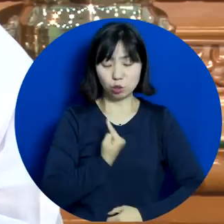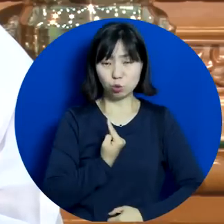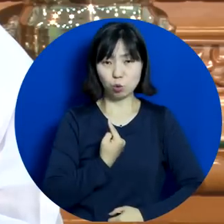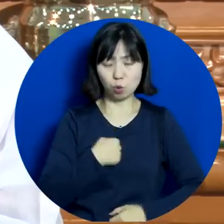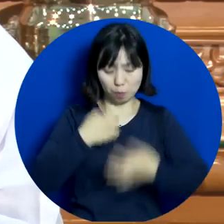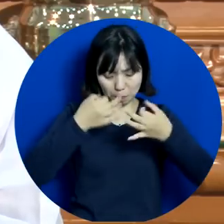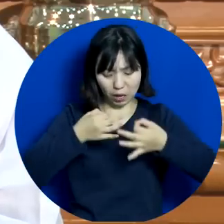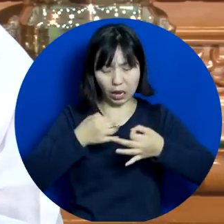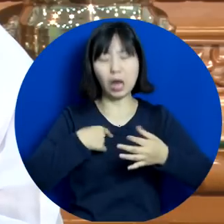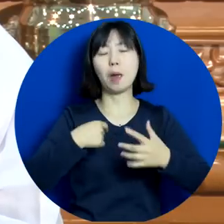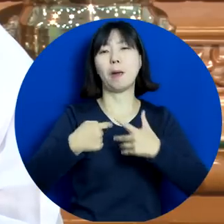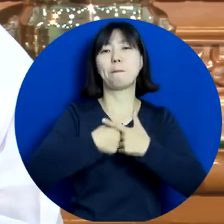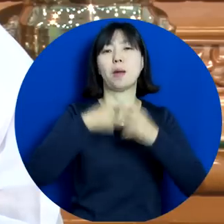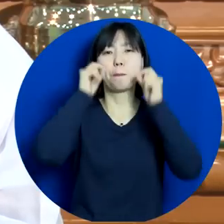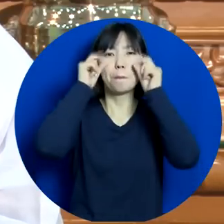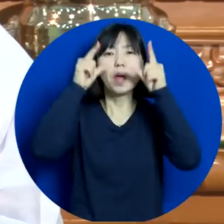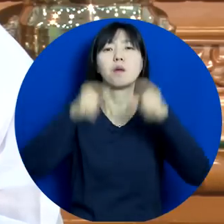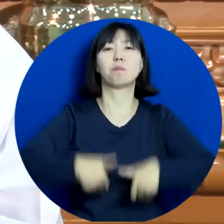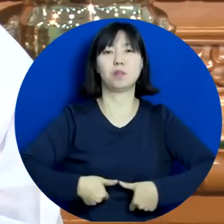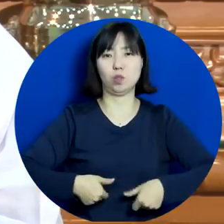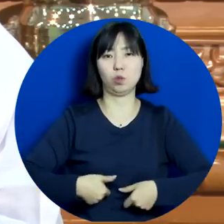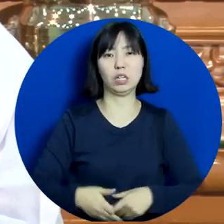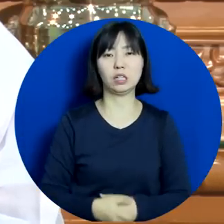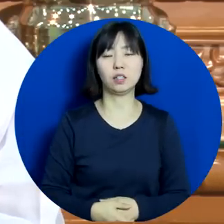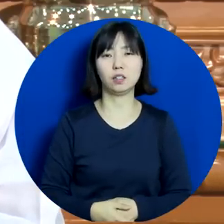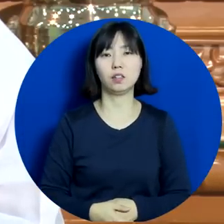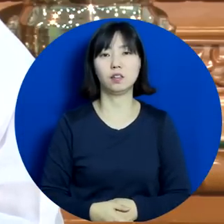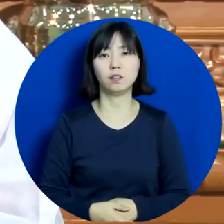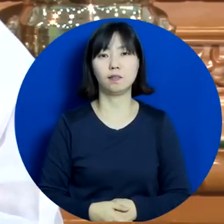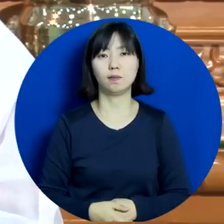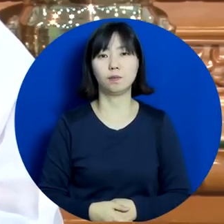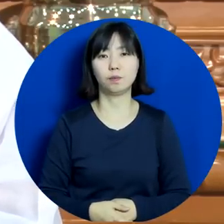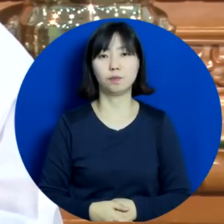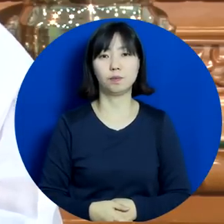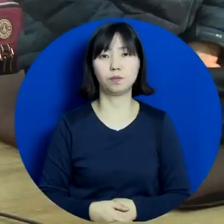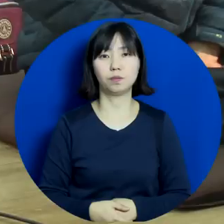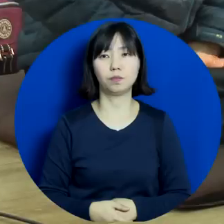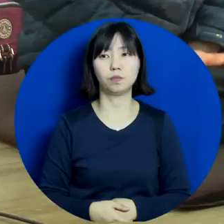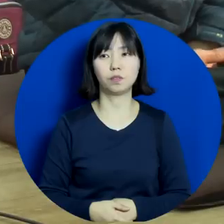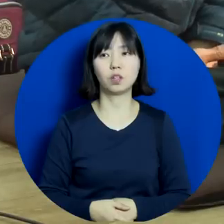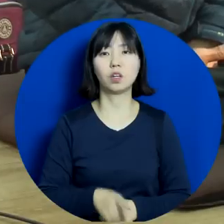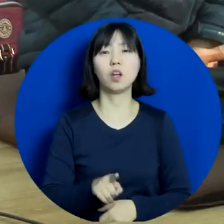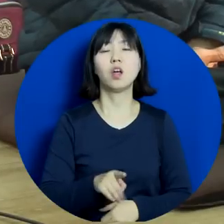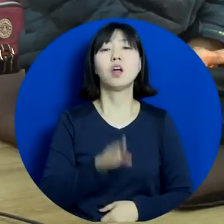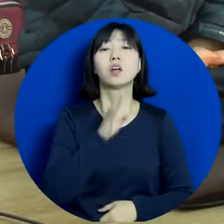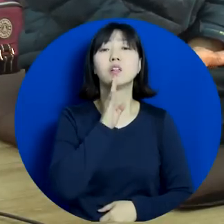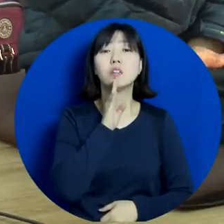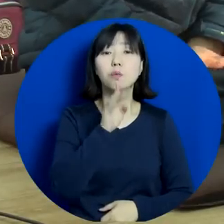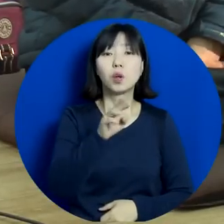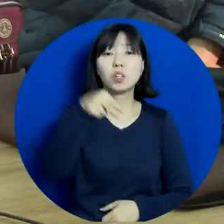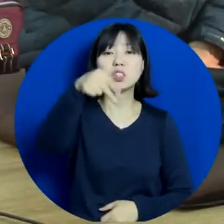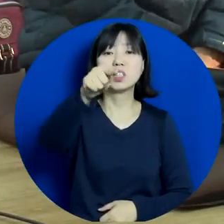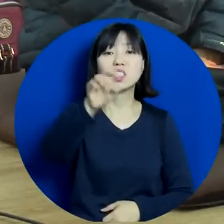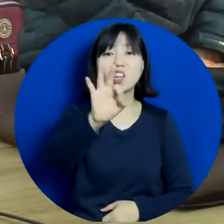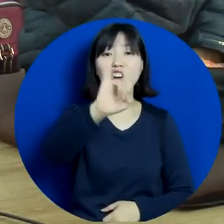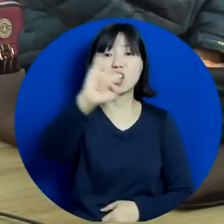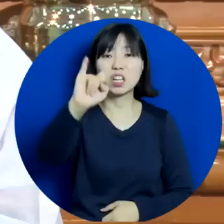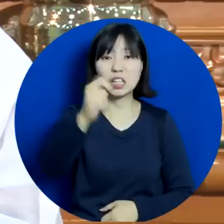그래야 우리가 적어도 성인의 길에